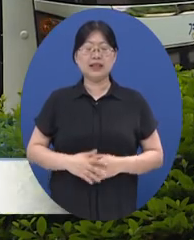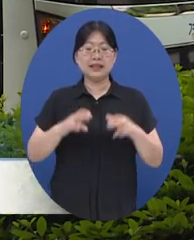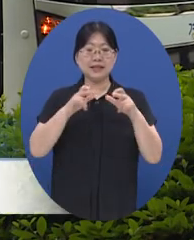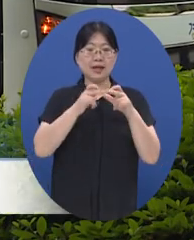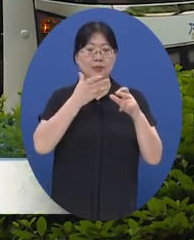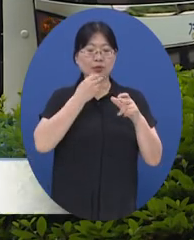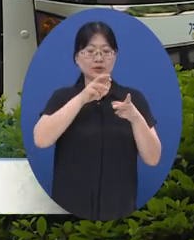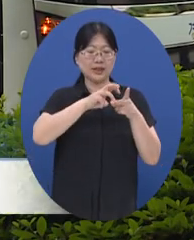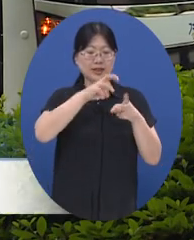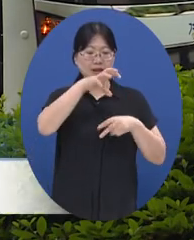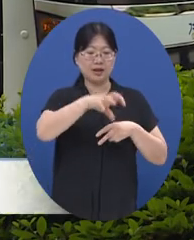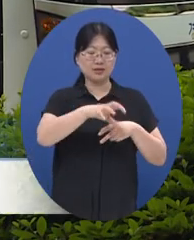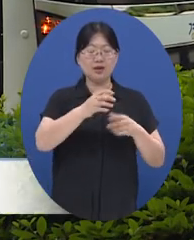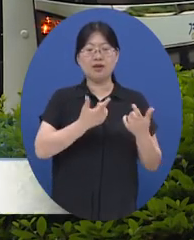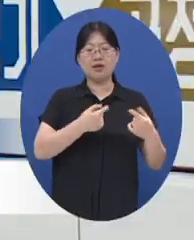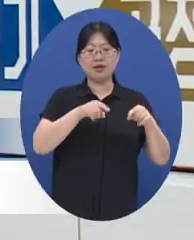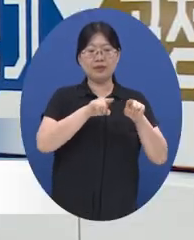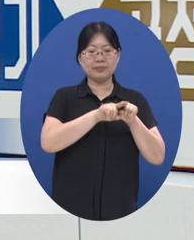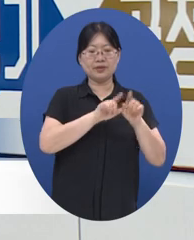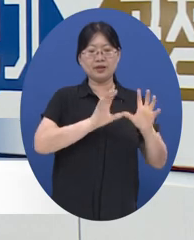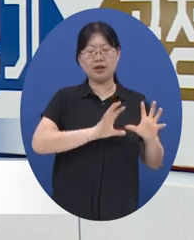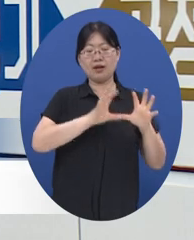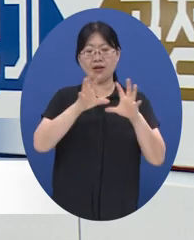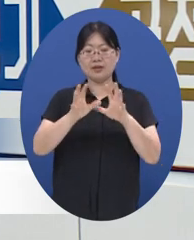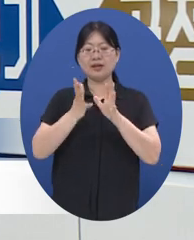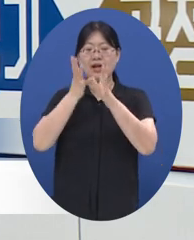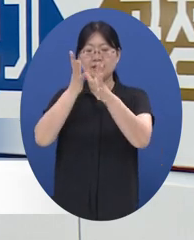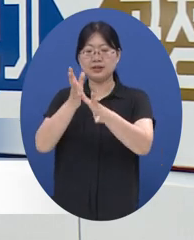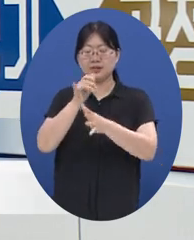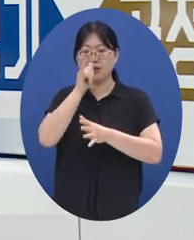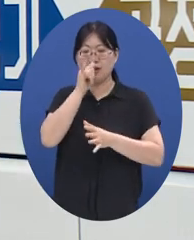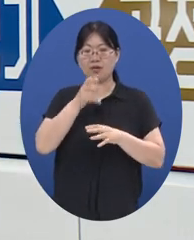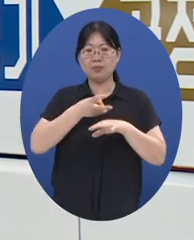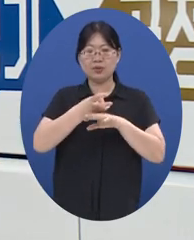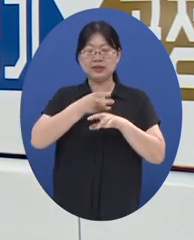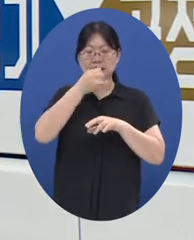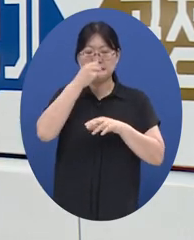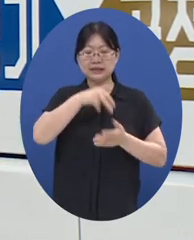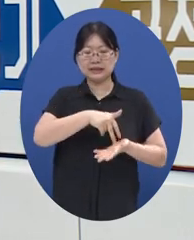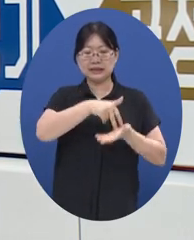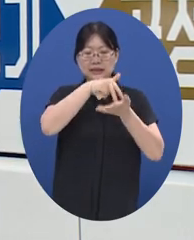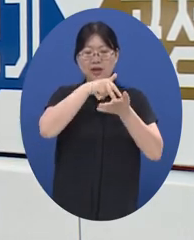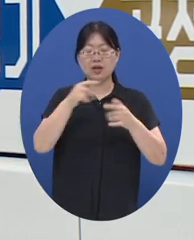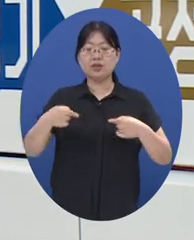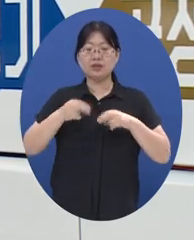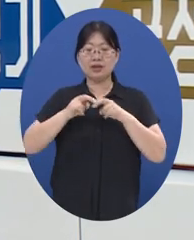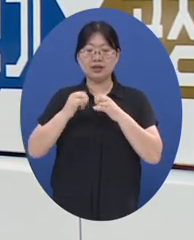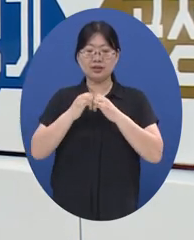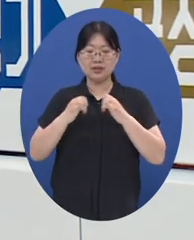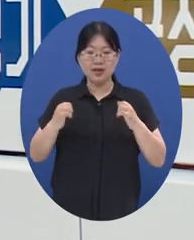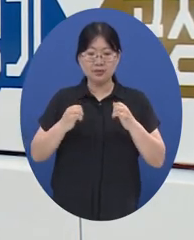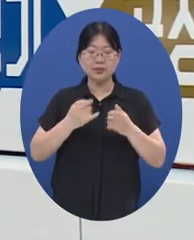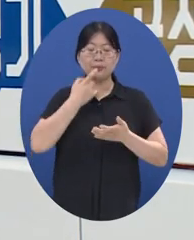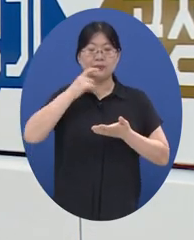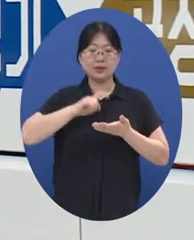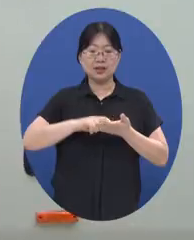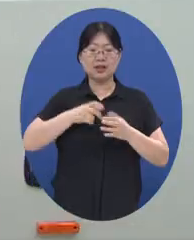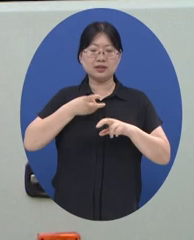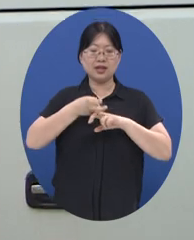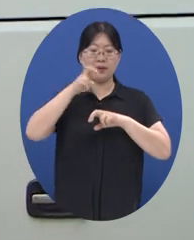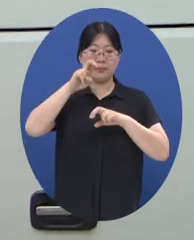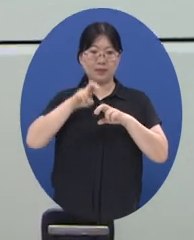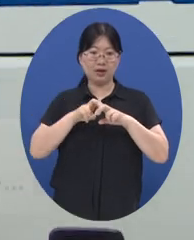한 장애인 복지센터에서 단체 나들이 가는 날, 버스에 설치된 승강기로 휠체어 탄 사람들이 하나둘 손쉽게 차에